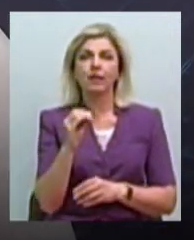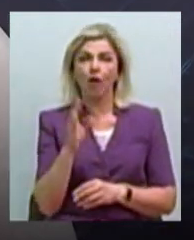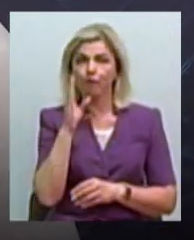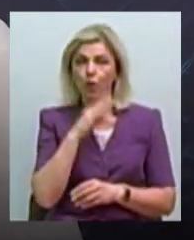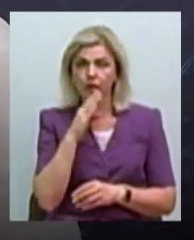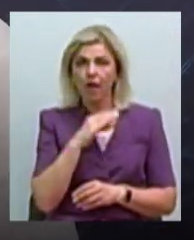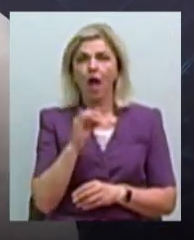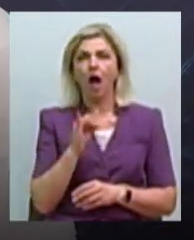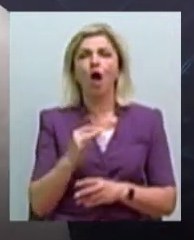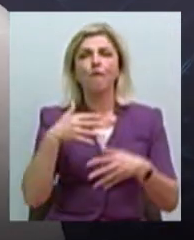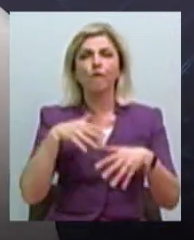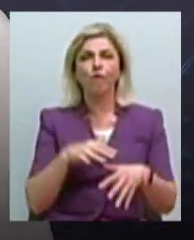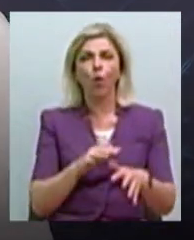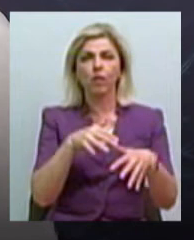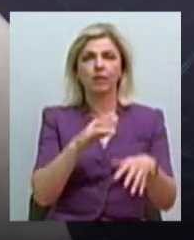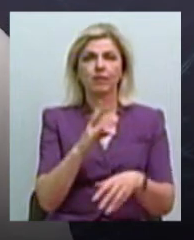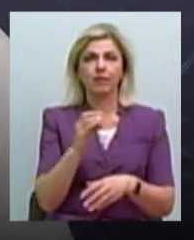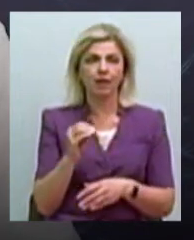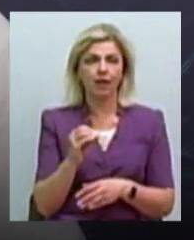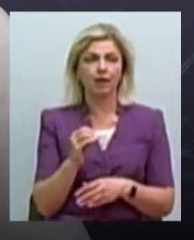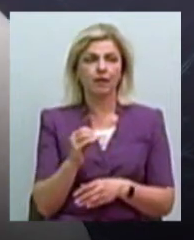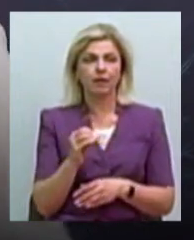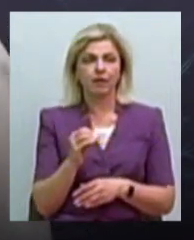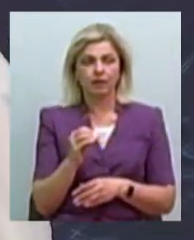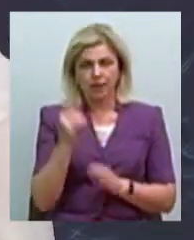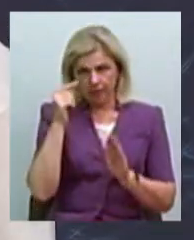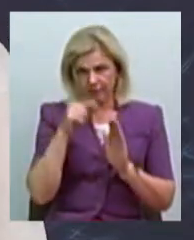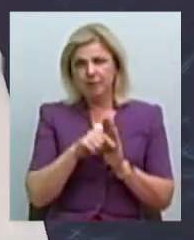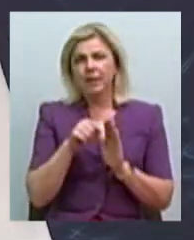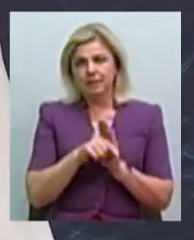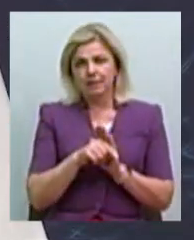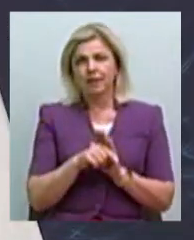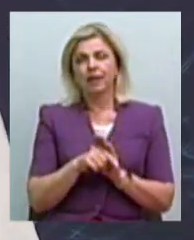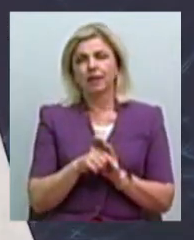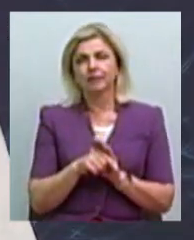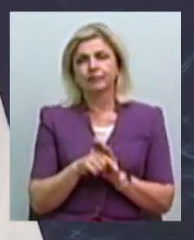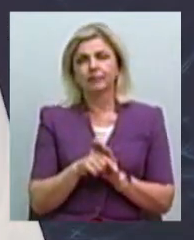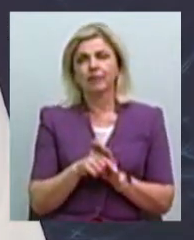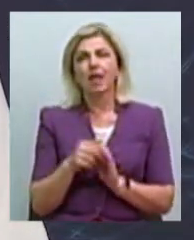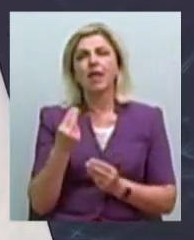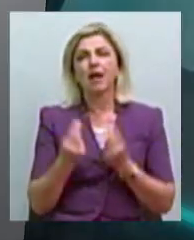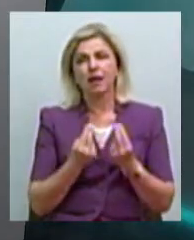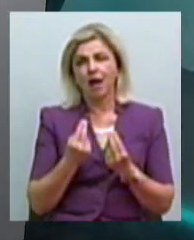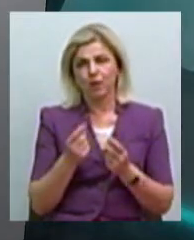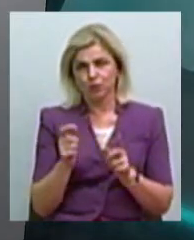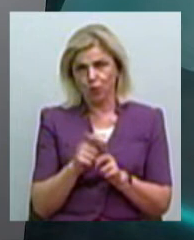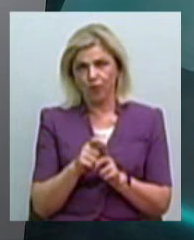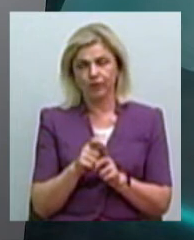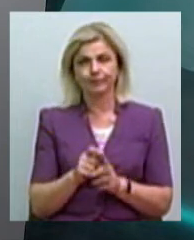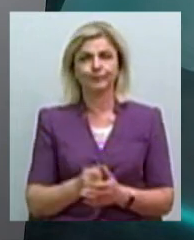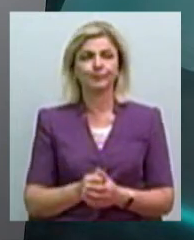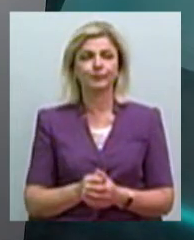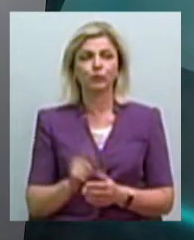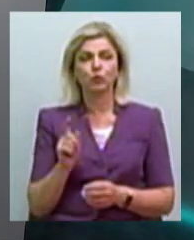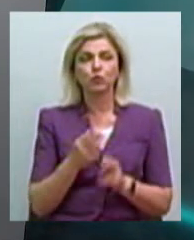вот на волне вот в переносном смысле, да. То есть все-таки это больше игра слов в плане того, что